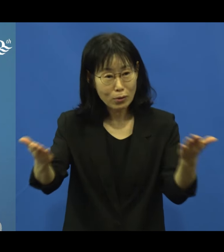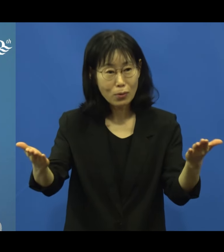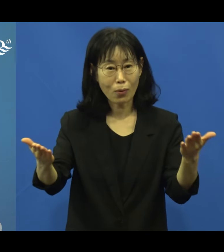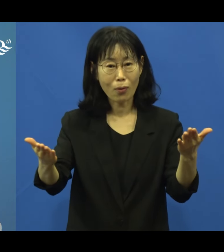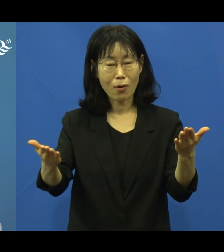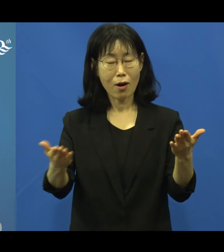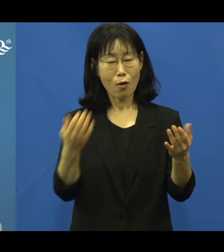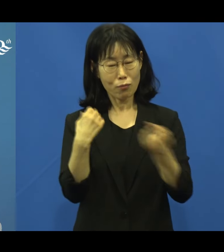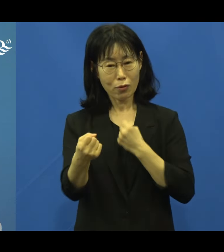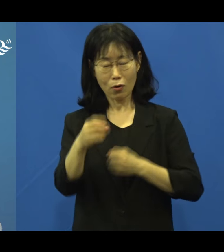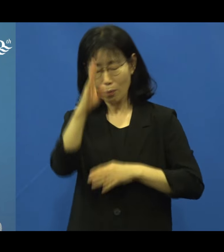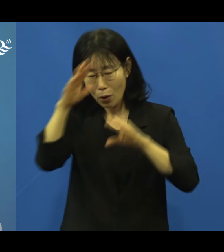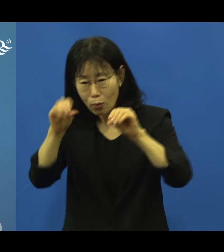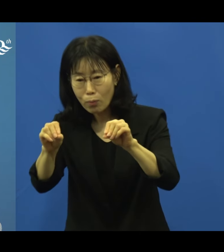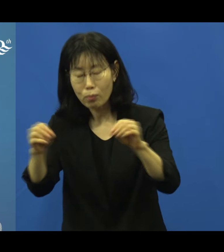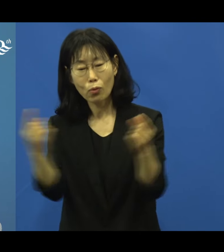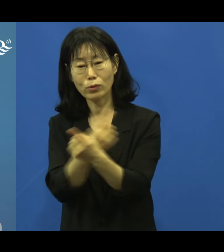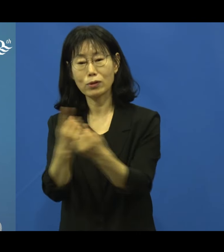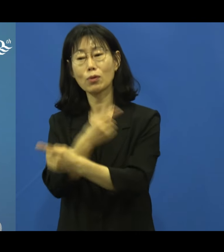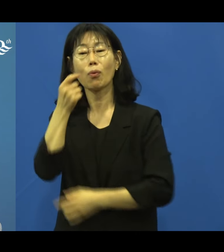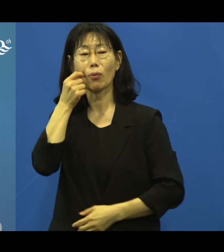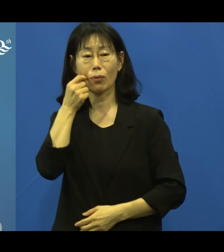안 나.